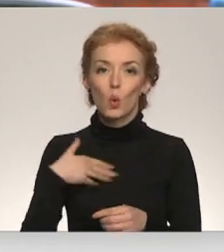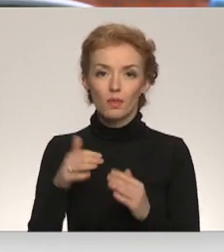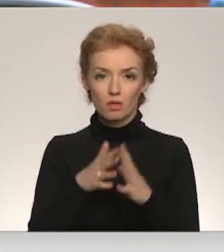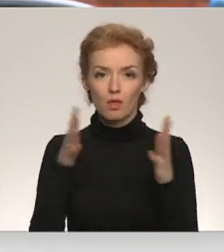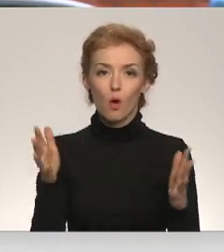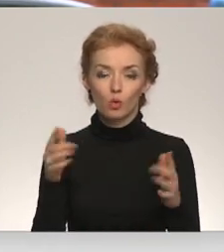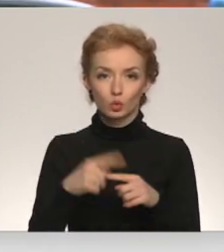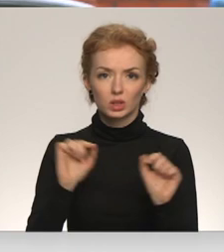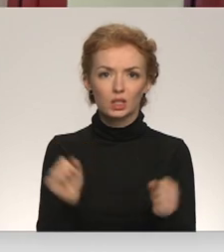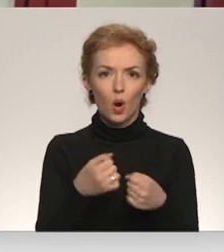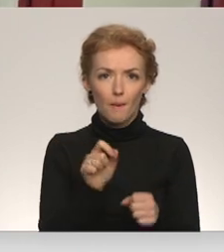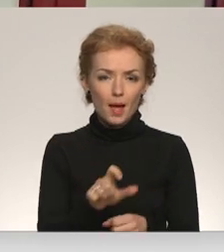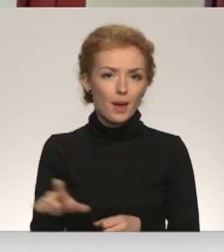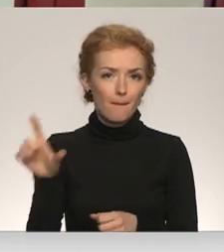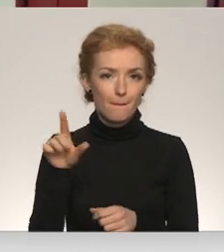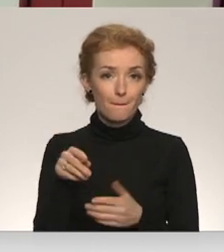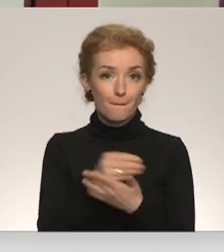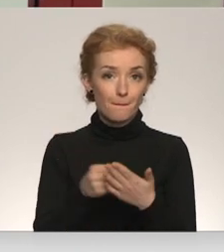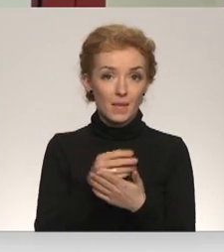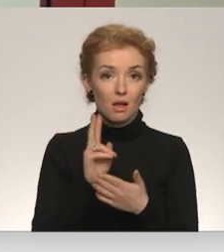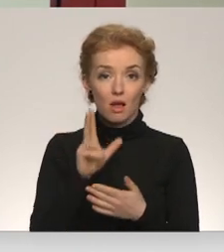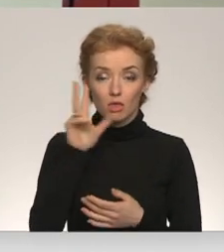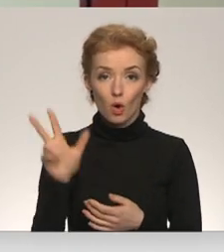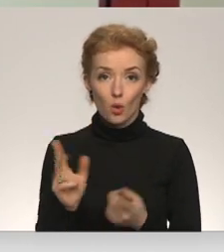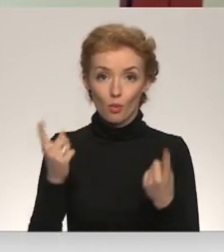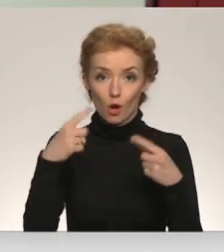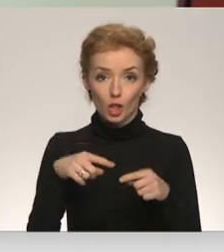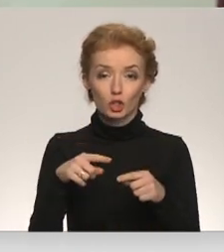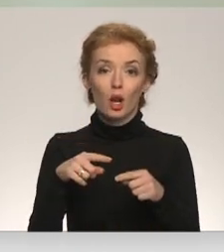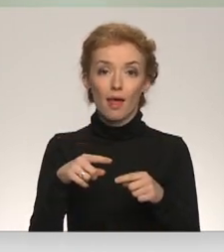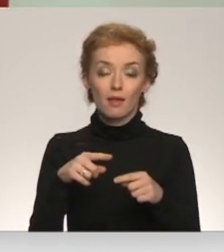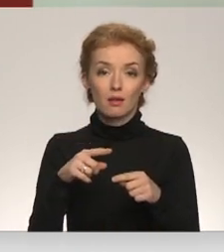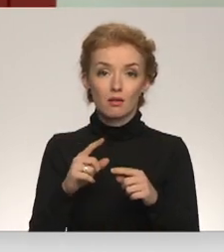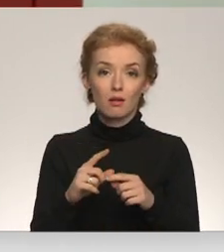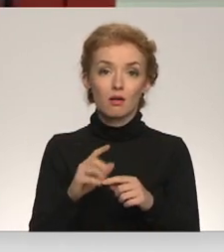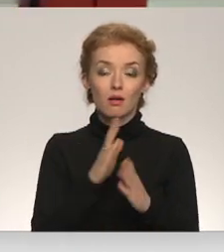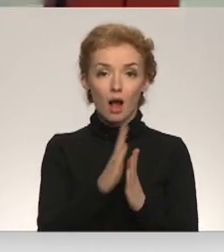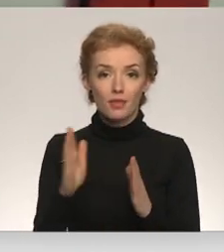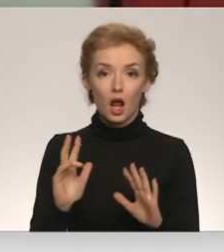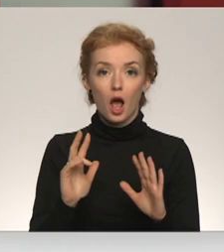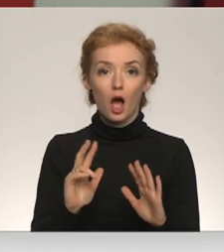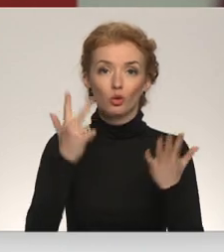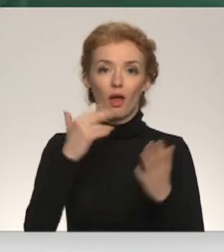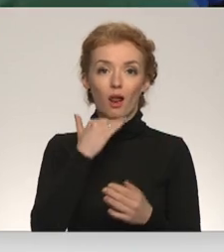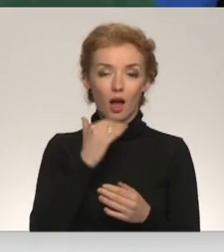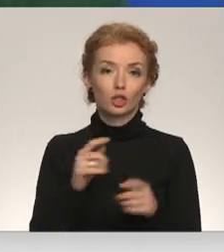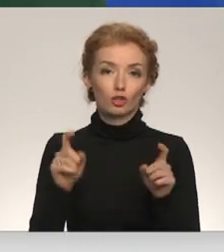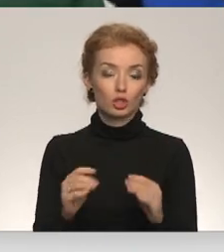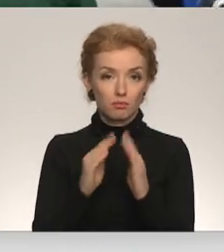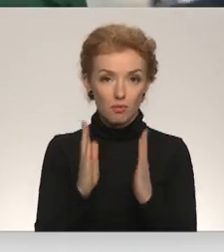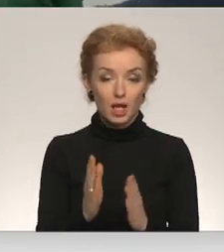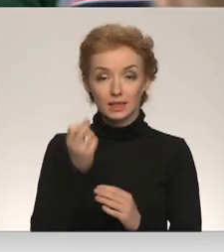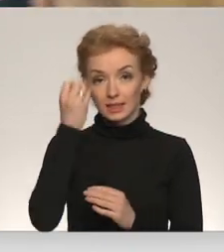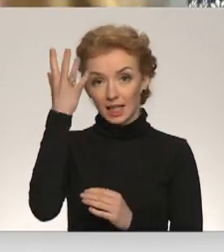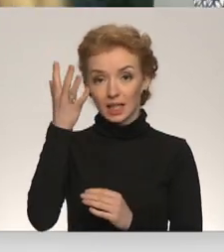un diezgan strauji kāpis. Tas nozīmē, ka Daugavpilī šobrīd karantīnā devusies katra 8. Klase. Izglītības